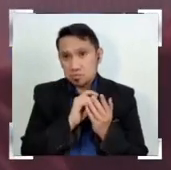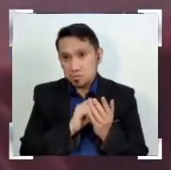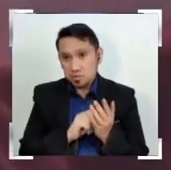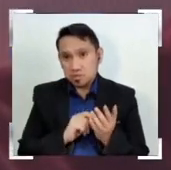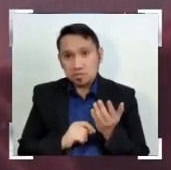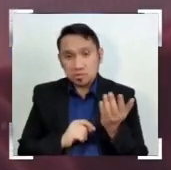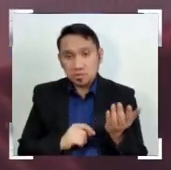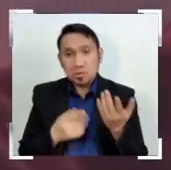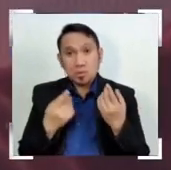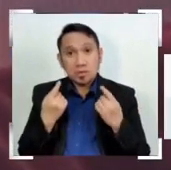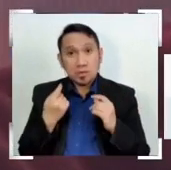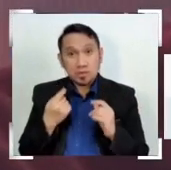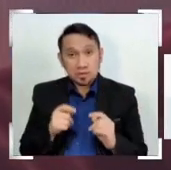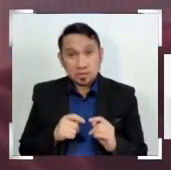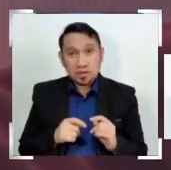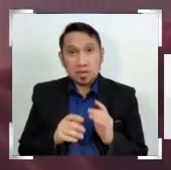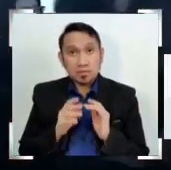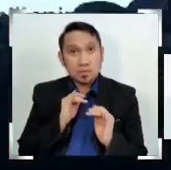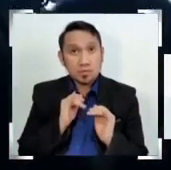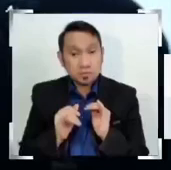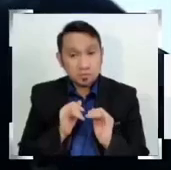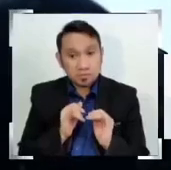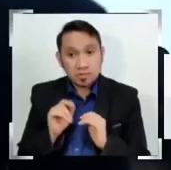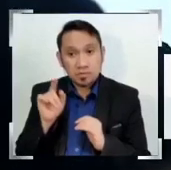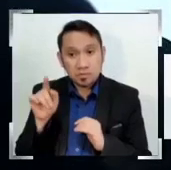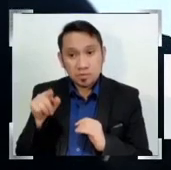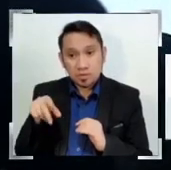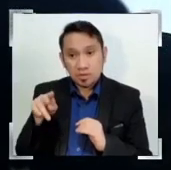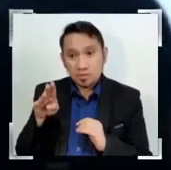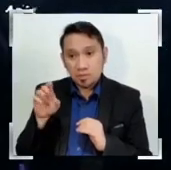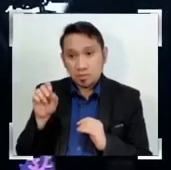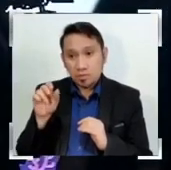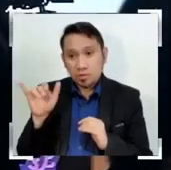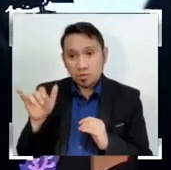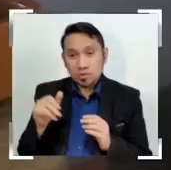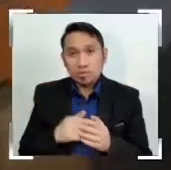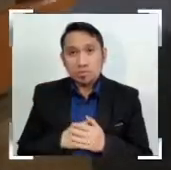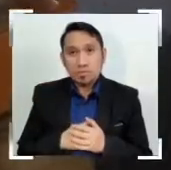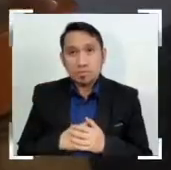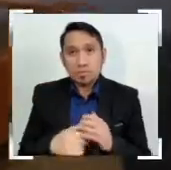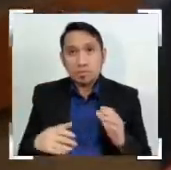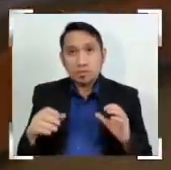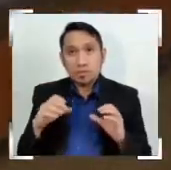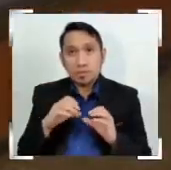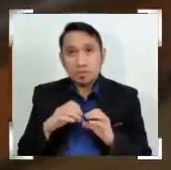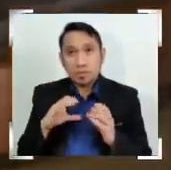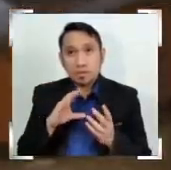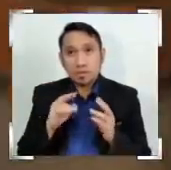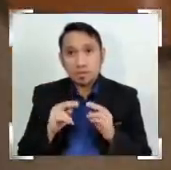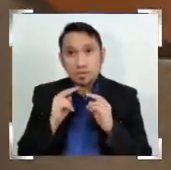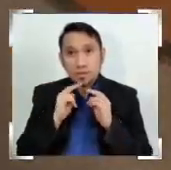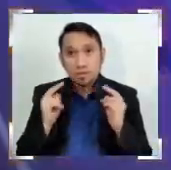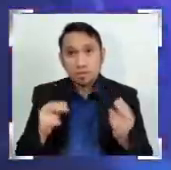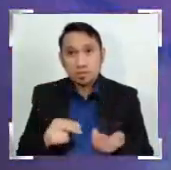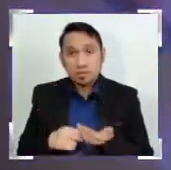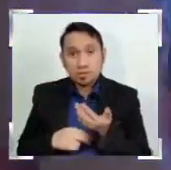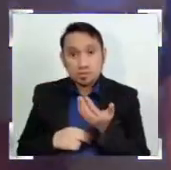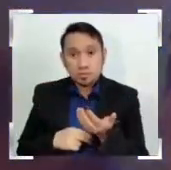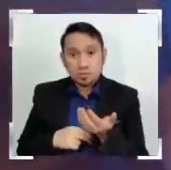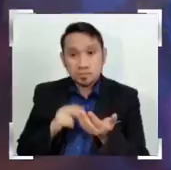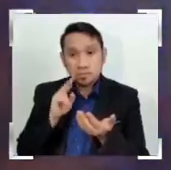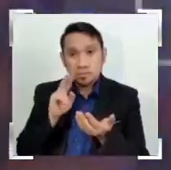Sinusubukan pa naming kuna ng pahayag si Kibuloy. Para sa GMA Integrated News, Sandra Aguinaldo ang inyong